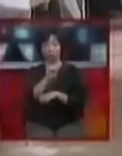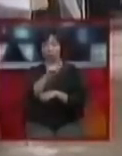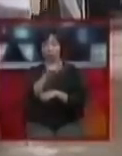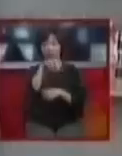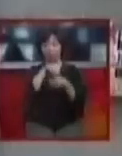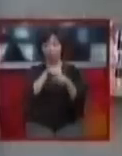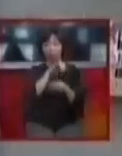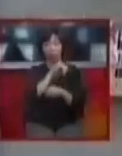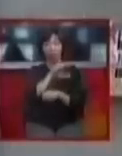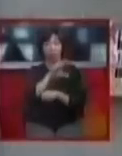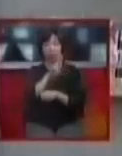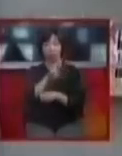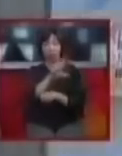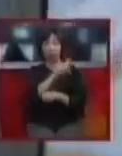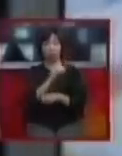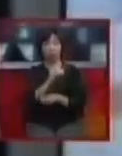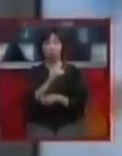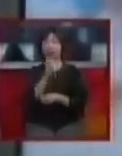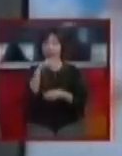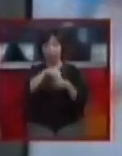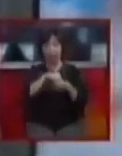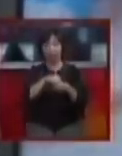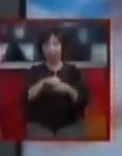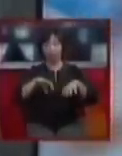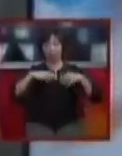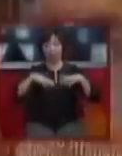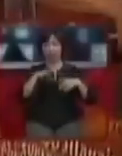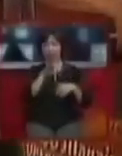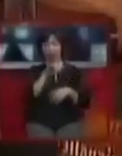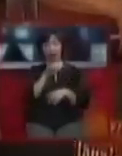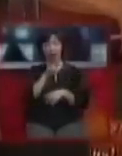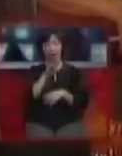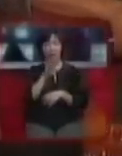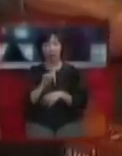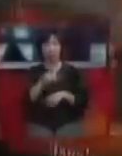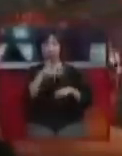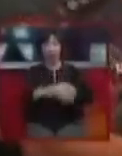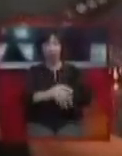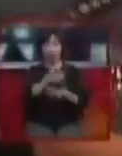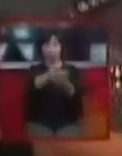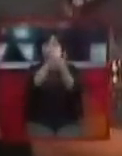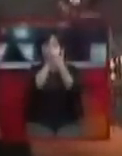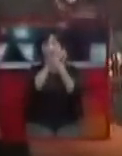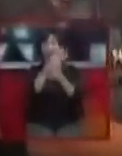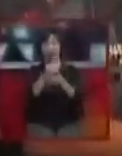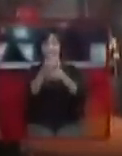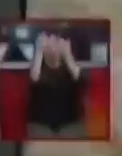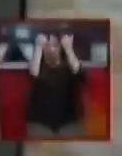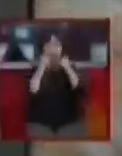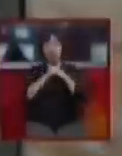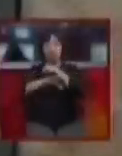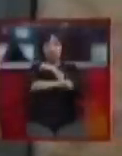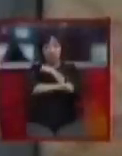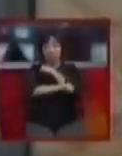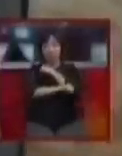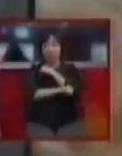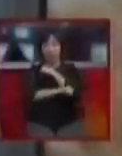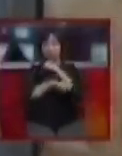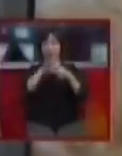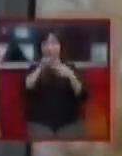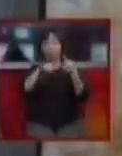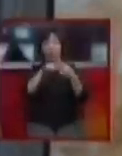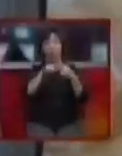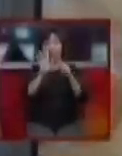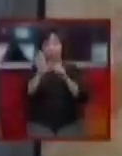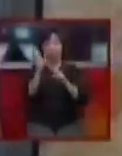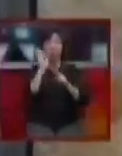Na-confine siya sa ICU ng Calamba Medical Center matapos barilin sa muka at pagnakawan ng mga nakabonet na sospek habang papasok ng